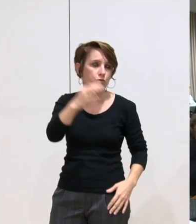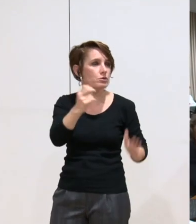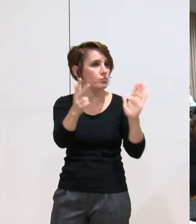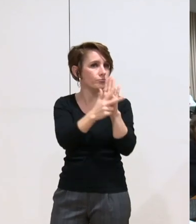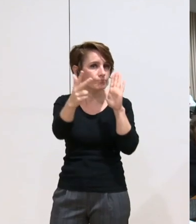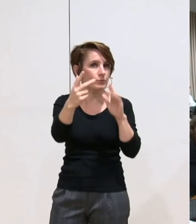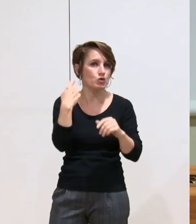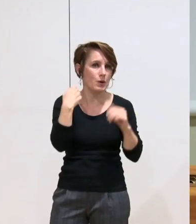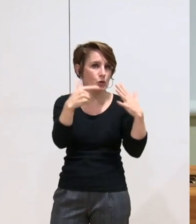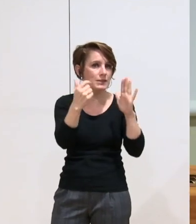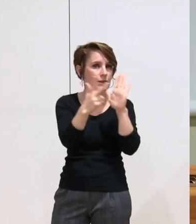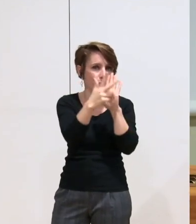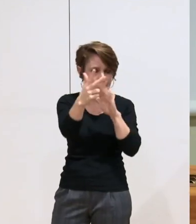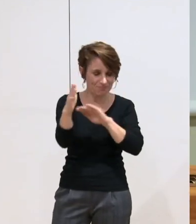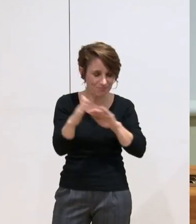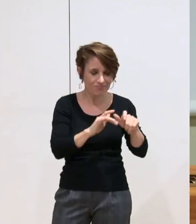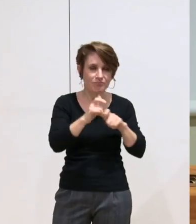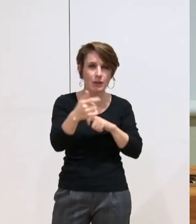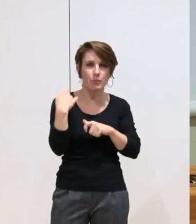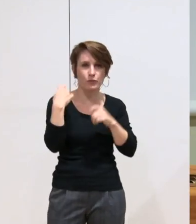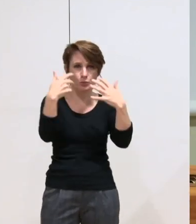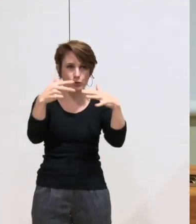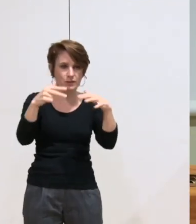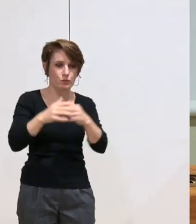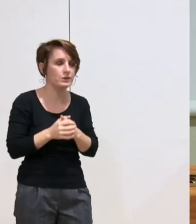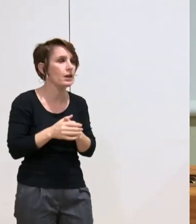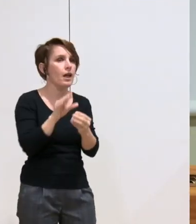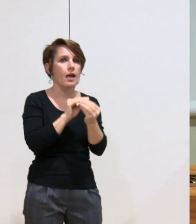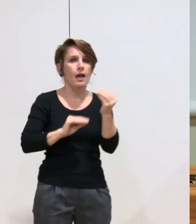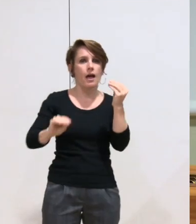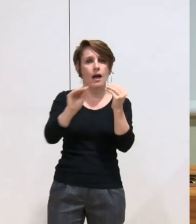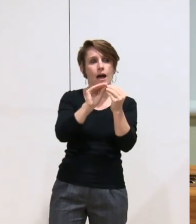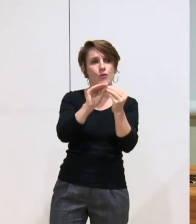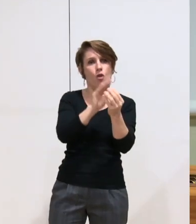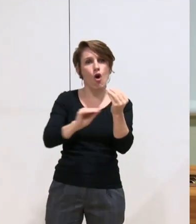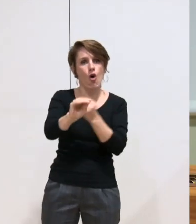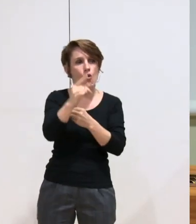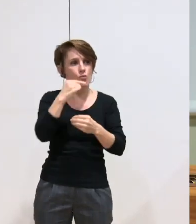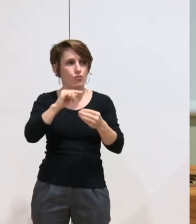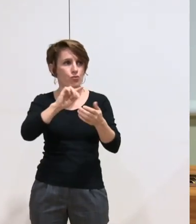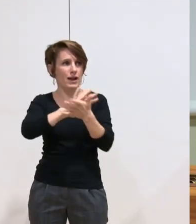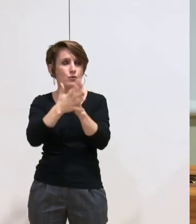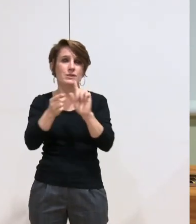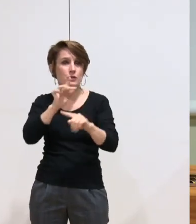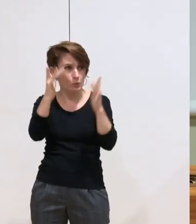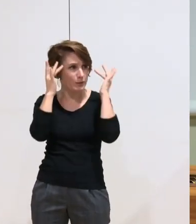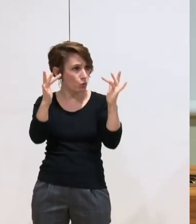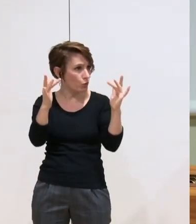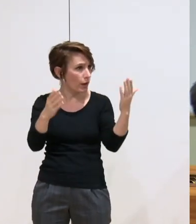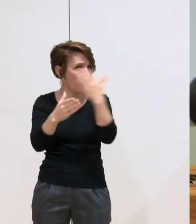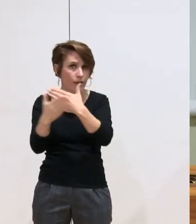Délibération 17 adoptée. La 18, c'est des avenants pour les associations du secteur culturel. Pas d'intervention,